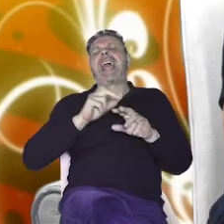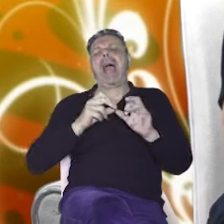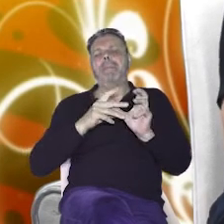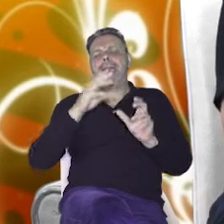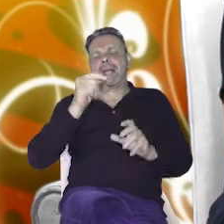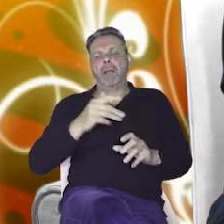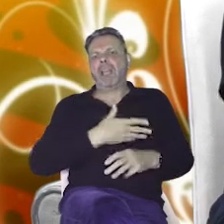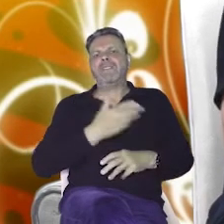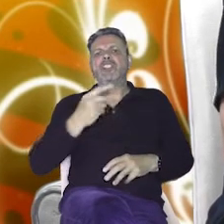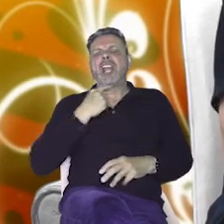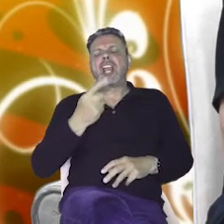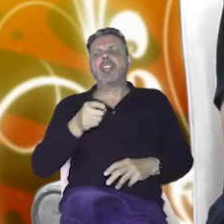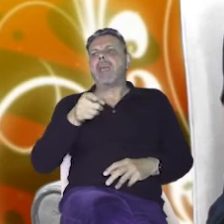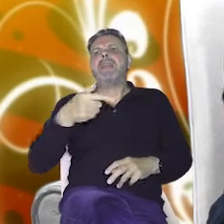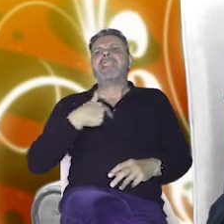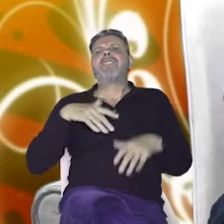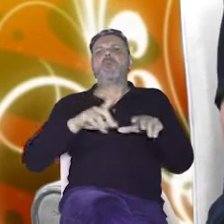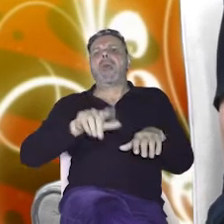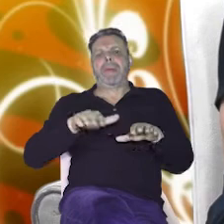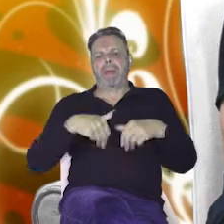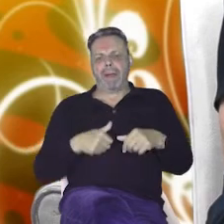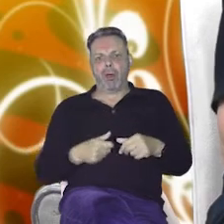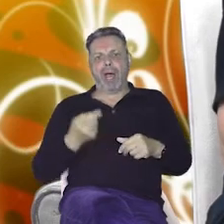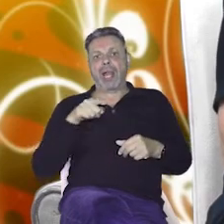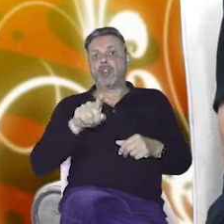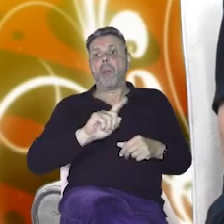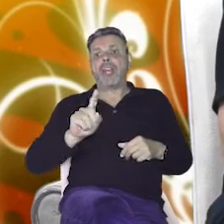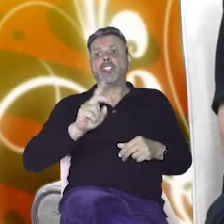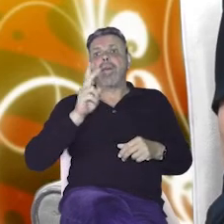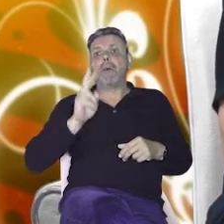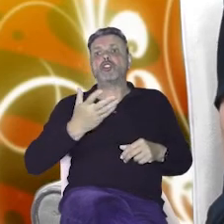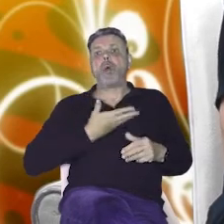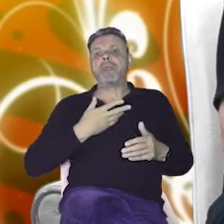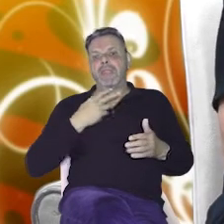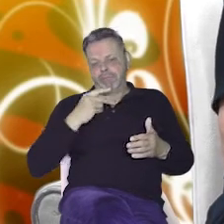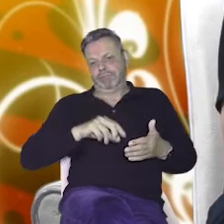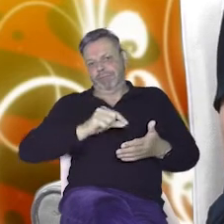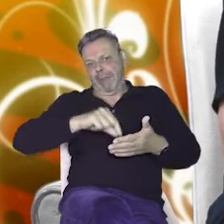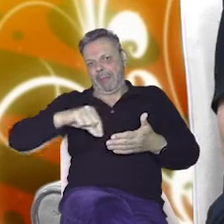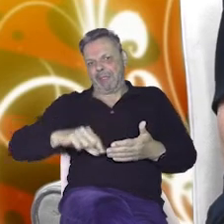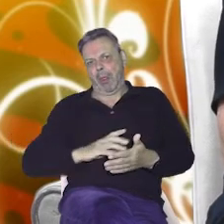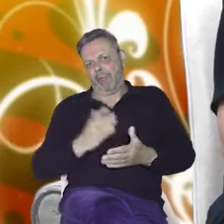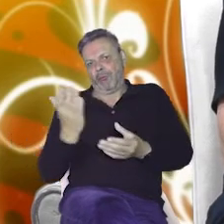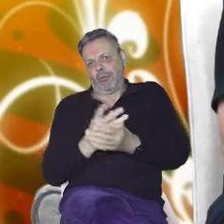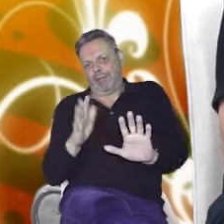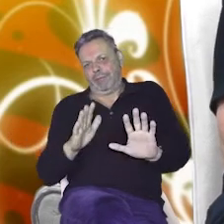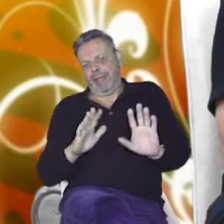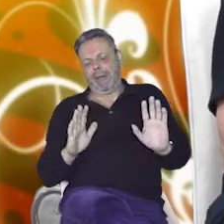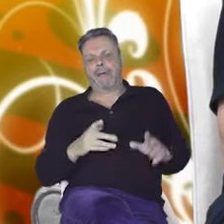vam reći, mi takve ljude ne primamo. Ali to nećete moći dobiti na pismeno. Znači, vi ste već tu na neki